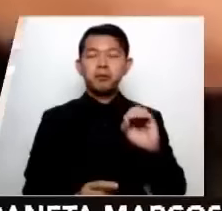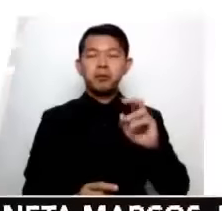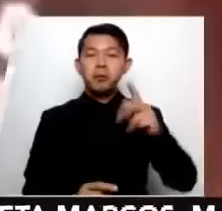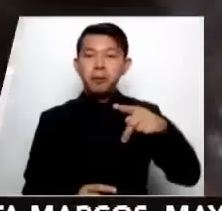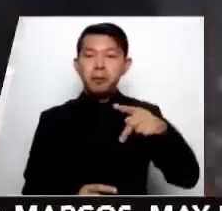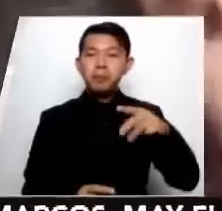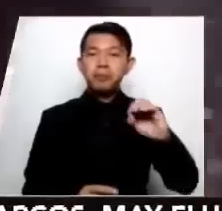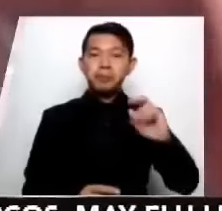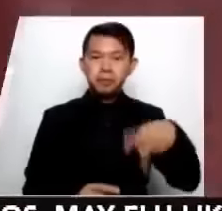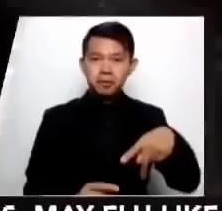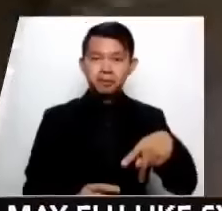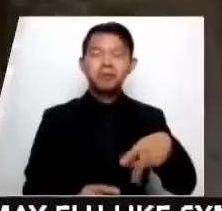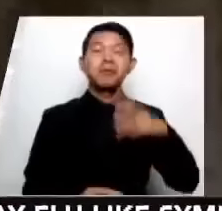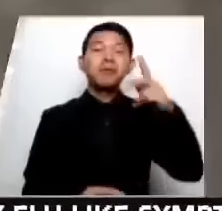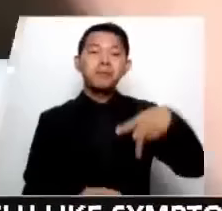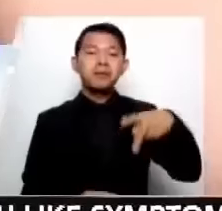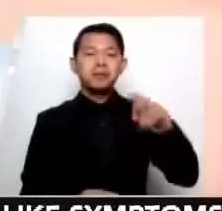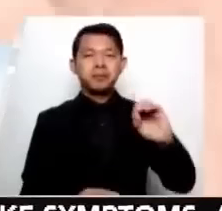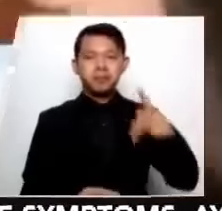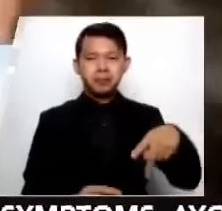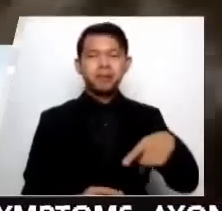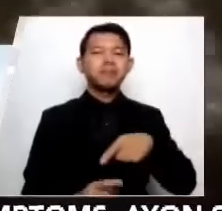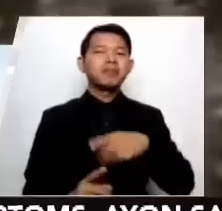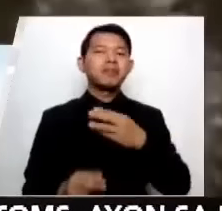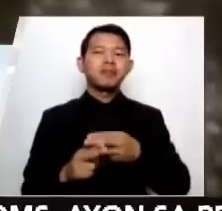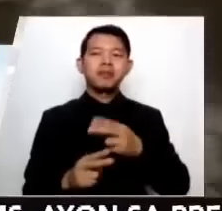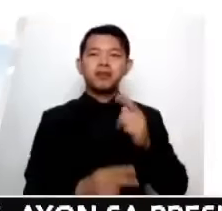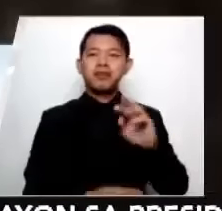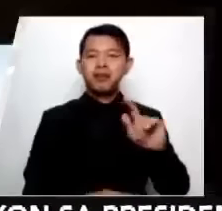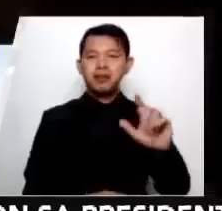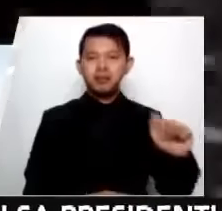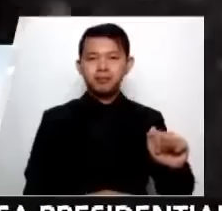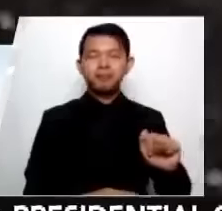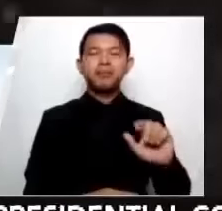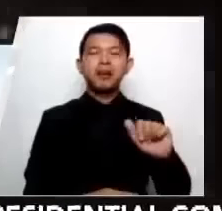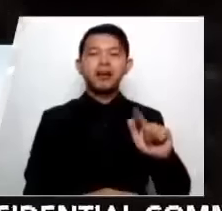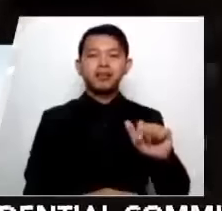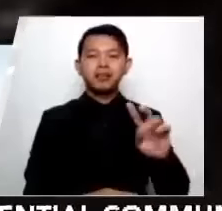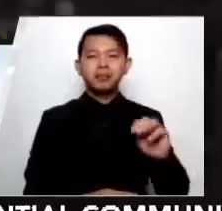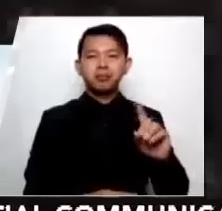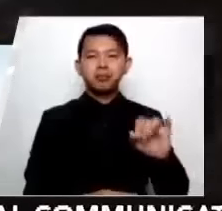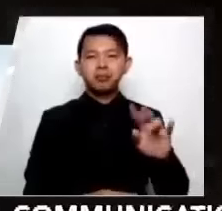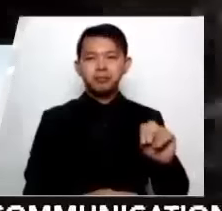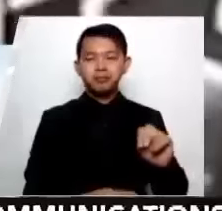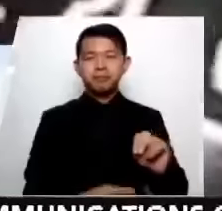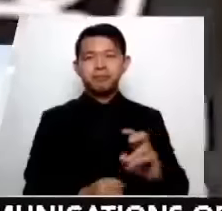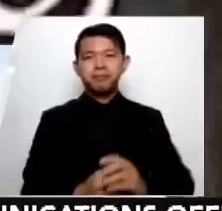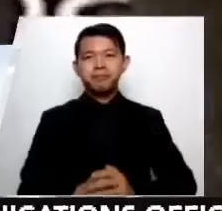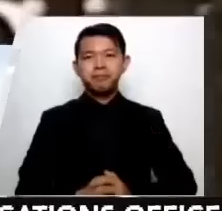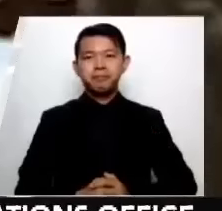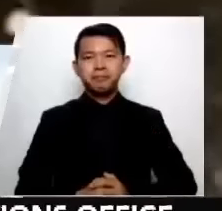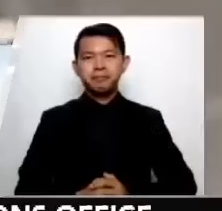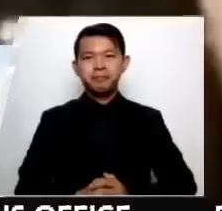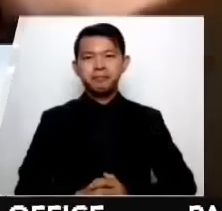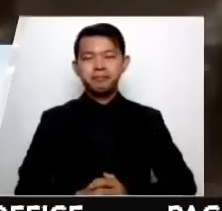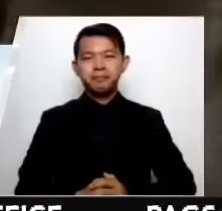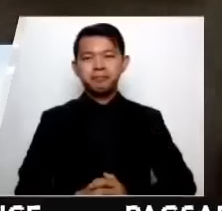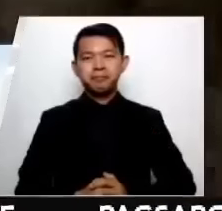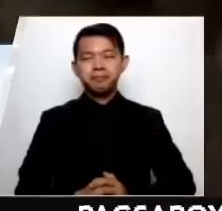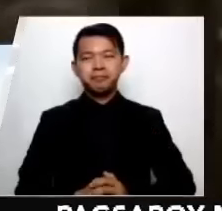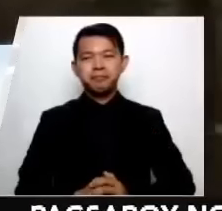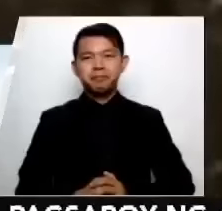Alimuddin. Ilang taon ka na, wala ka pang jowa. Lahat ng barkada mo ay may asawa na.